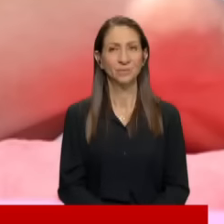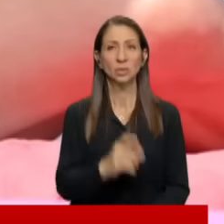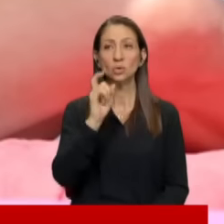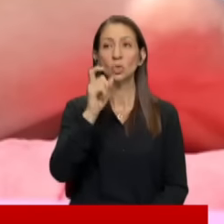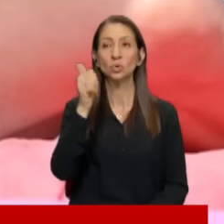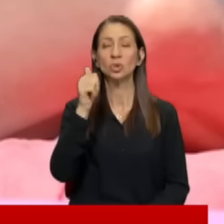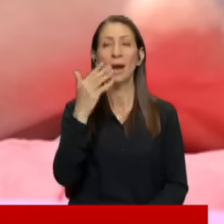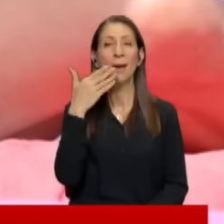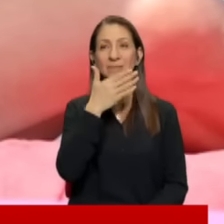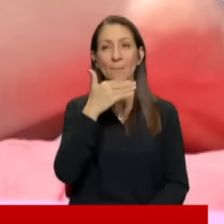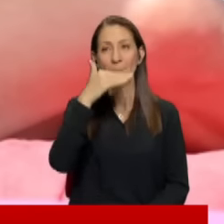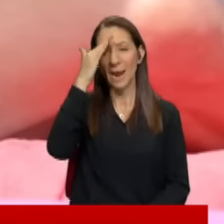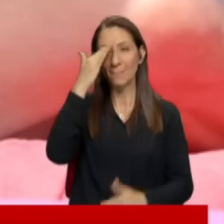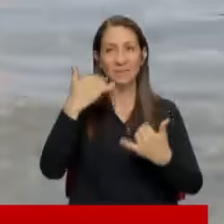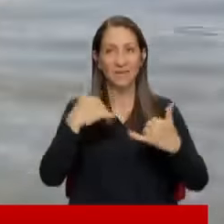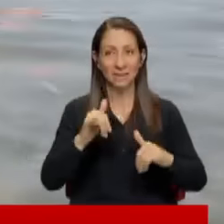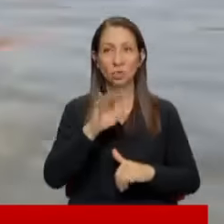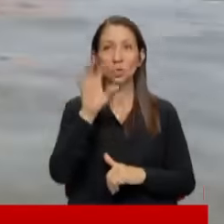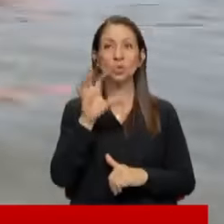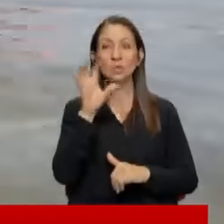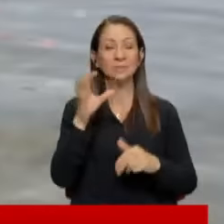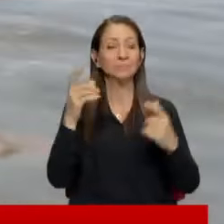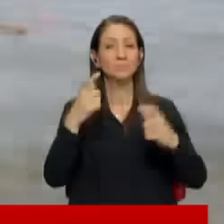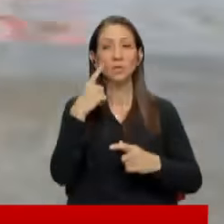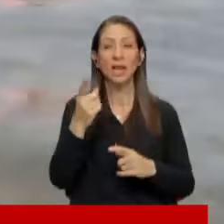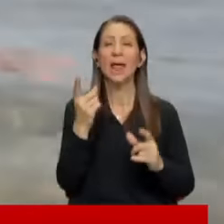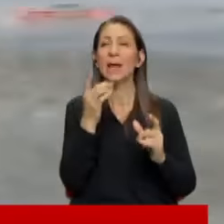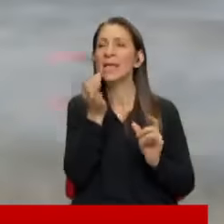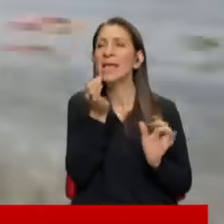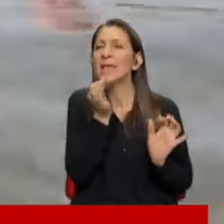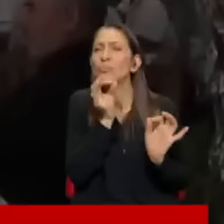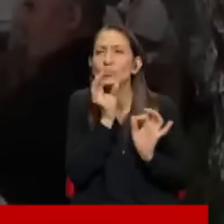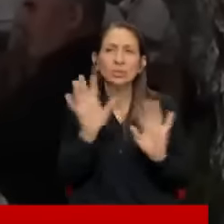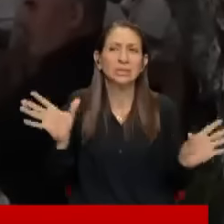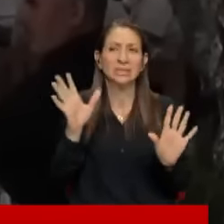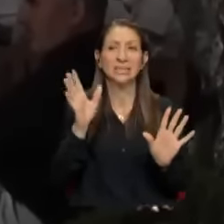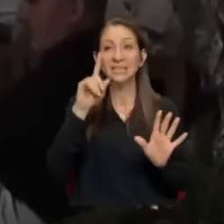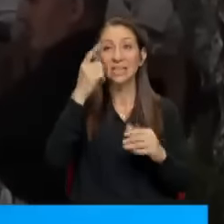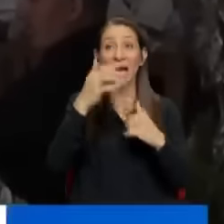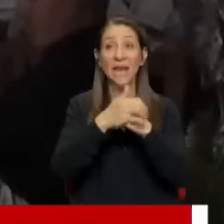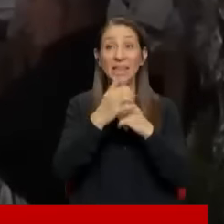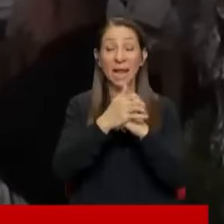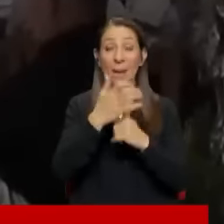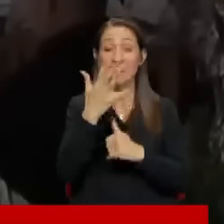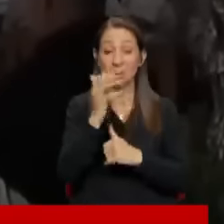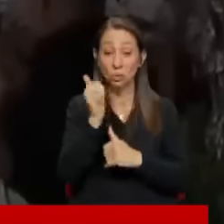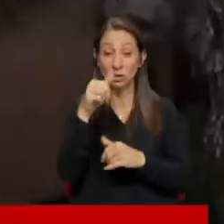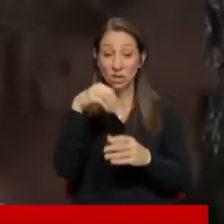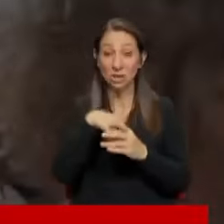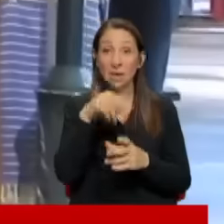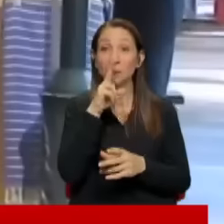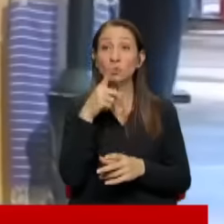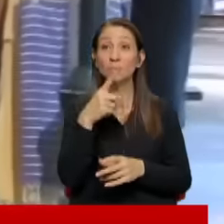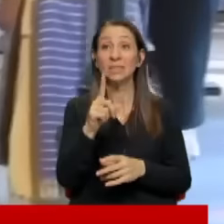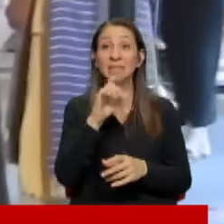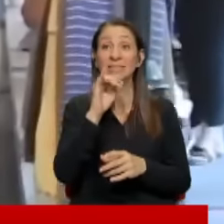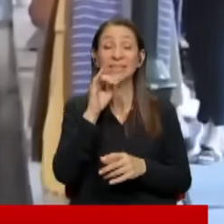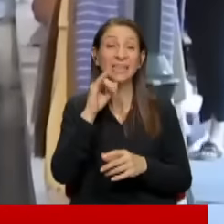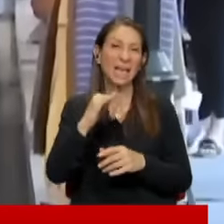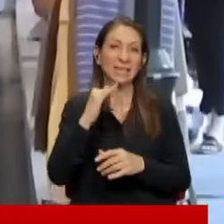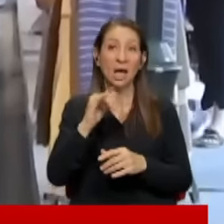9 günlük Ramazan Bayramı tatili turizm sektörüne ilaç gibi geldi. Sadece Antalya'ya 5 günde 200 bine yakın